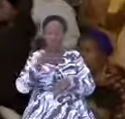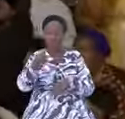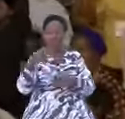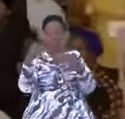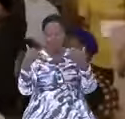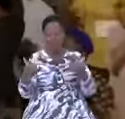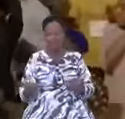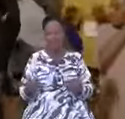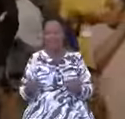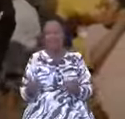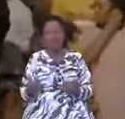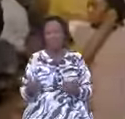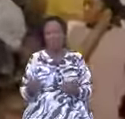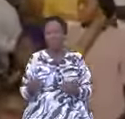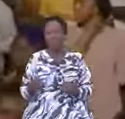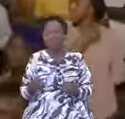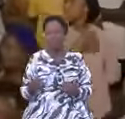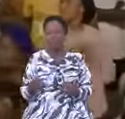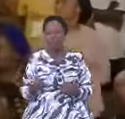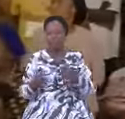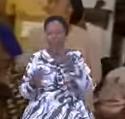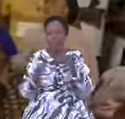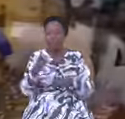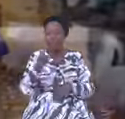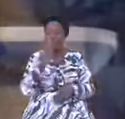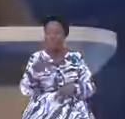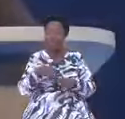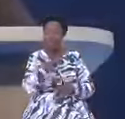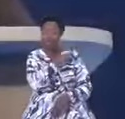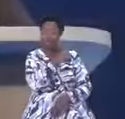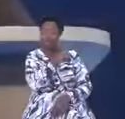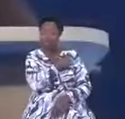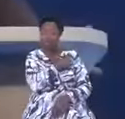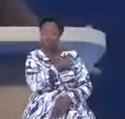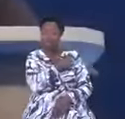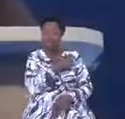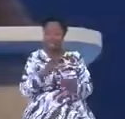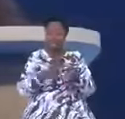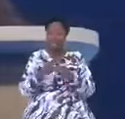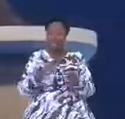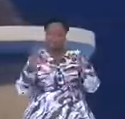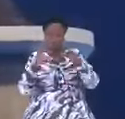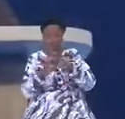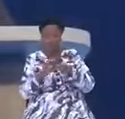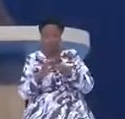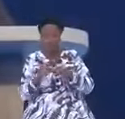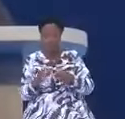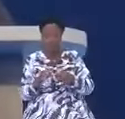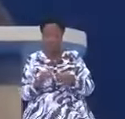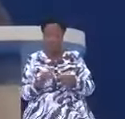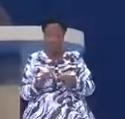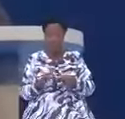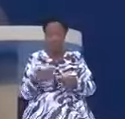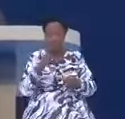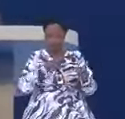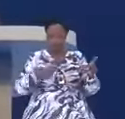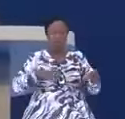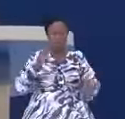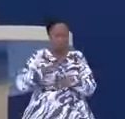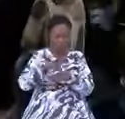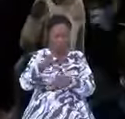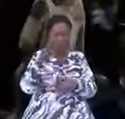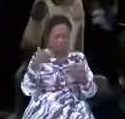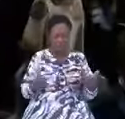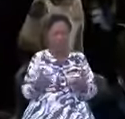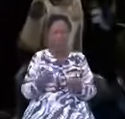si vous êtes à l'hôpital et vous êtes connecté le seigneur nous tous chez l'être